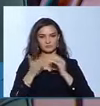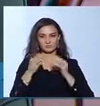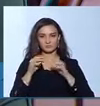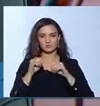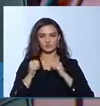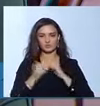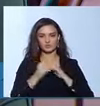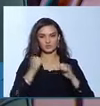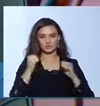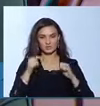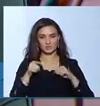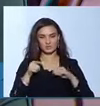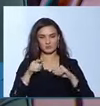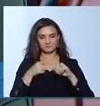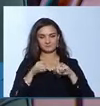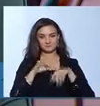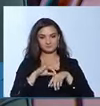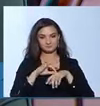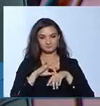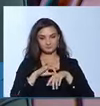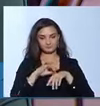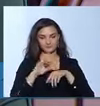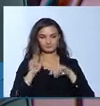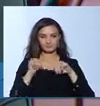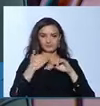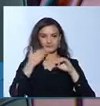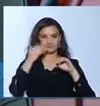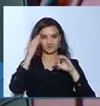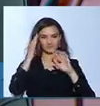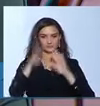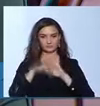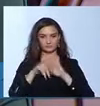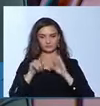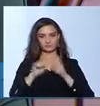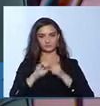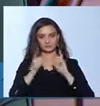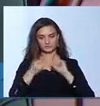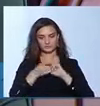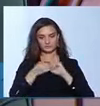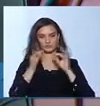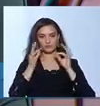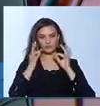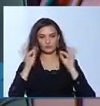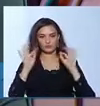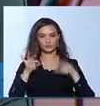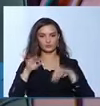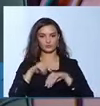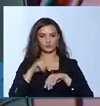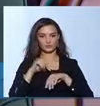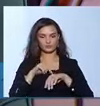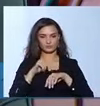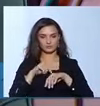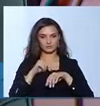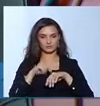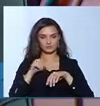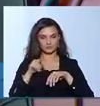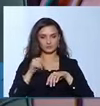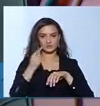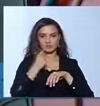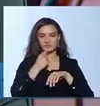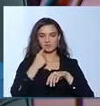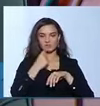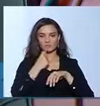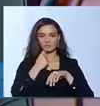აქერცვლადი, ატოპიური ქავილისკენ მიდრეკილი კანი და ზაფხულში ამ დროს პირიქით კომფორტულად გრძნობდეს თავს და საცხის გამოყენებაც კი